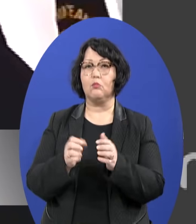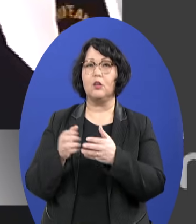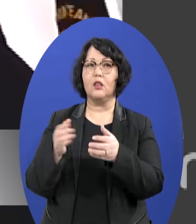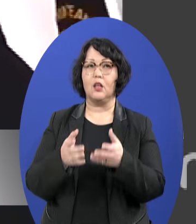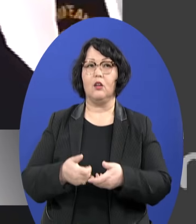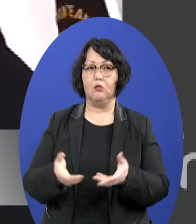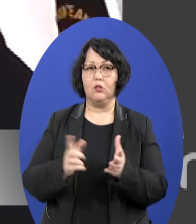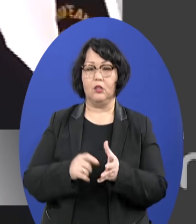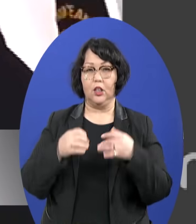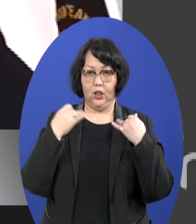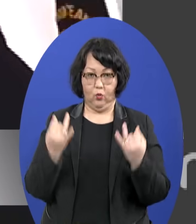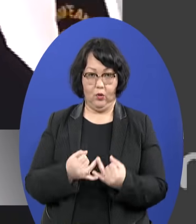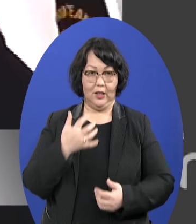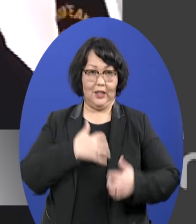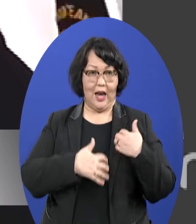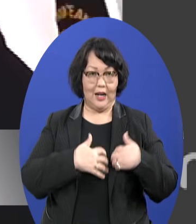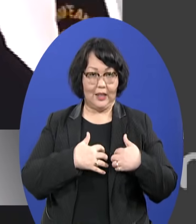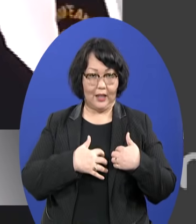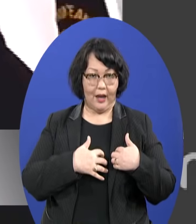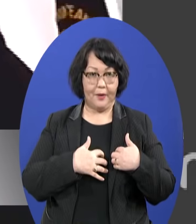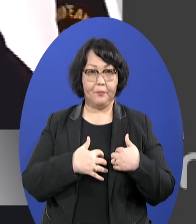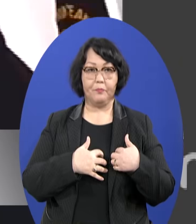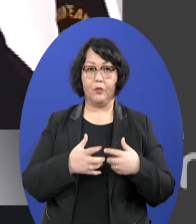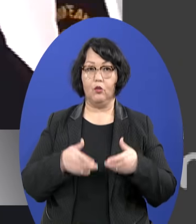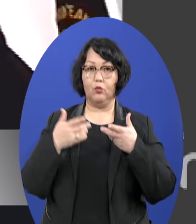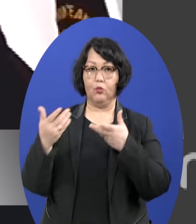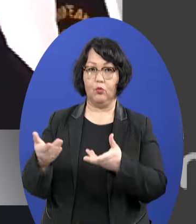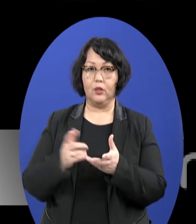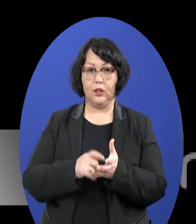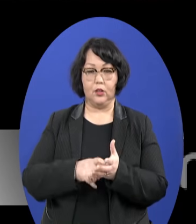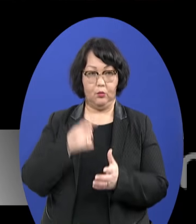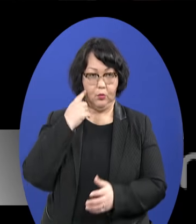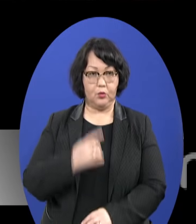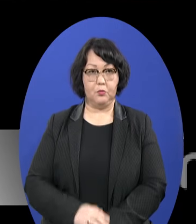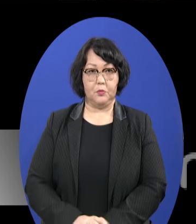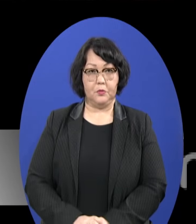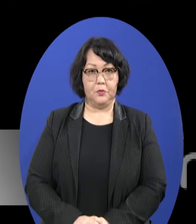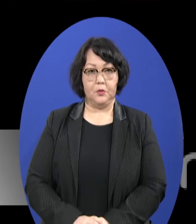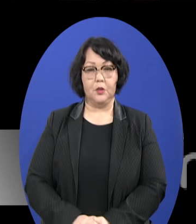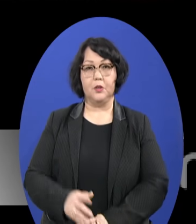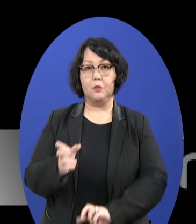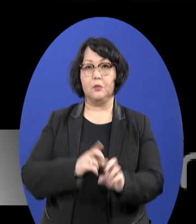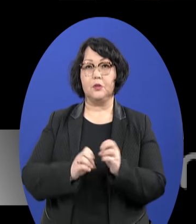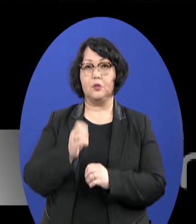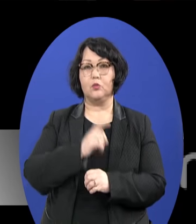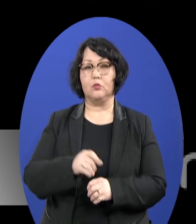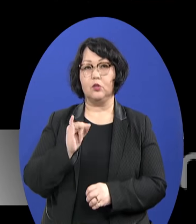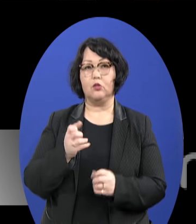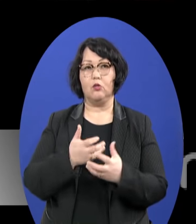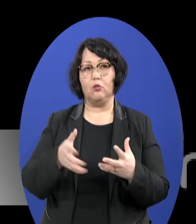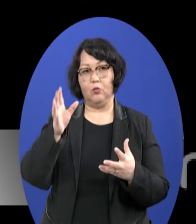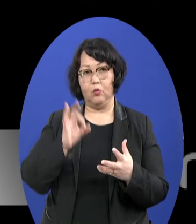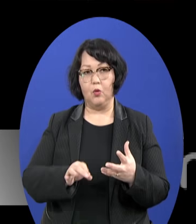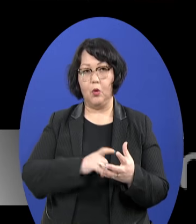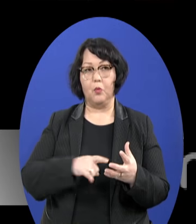бид их хурд яаралтай хөргүүлэх хэрэгтэй. Бизнес эрхлэгчдийн хувьд дийлэнх нь арилжааны банкнаас